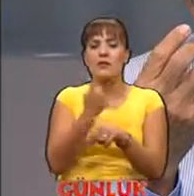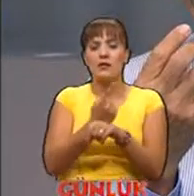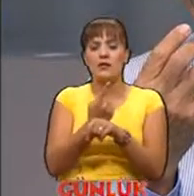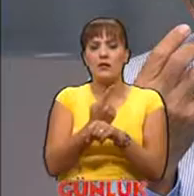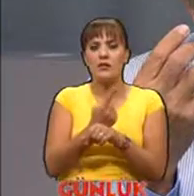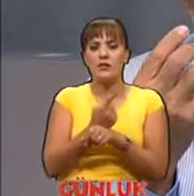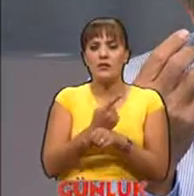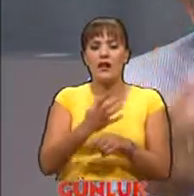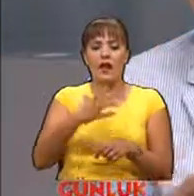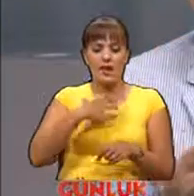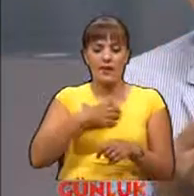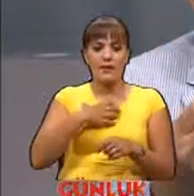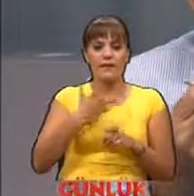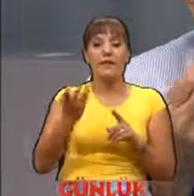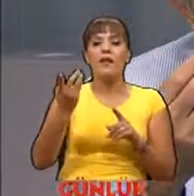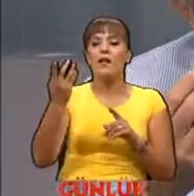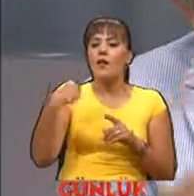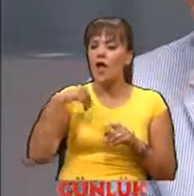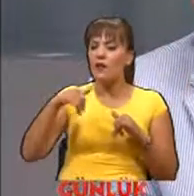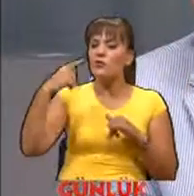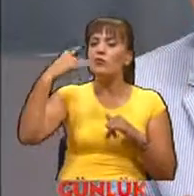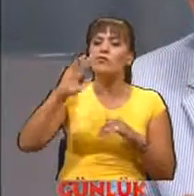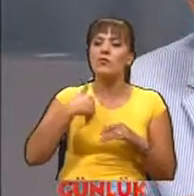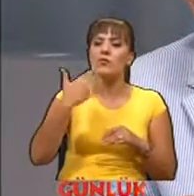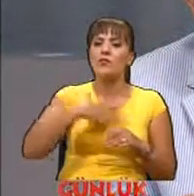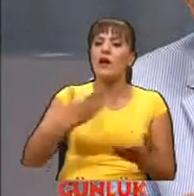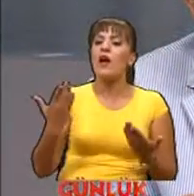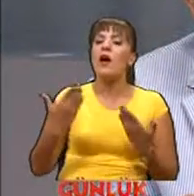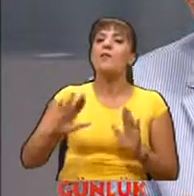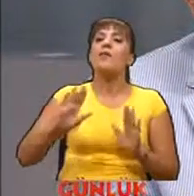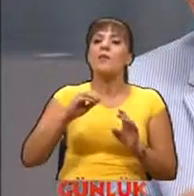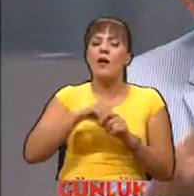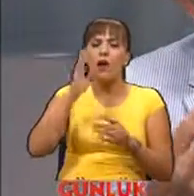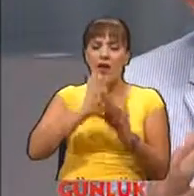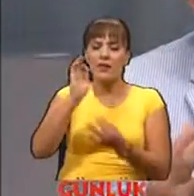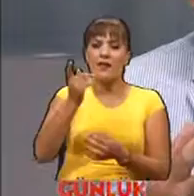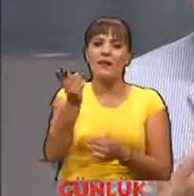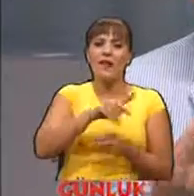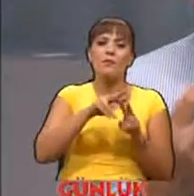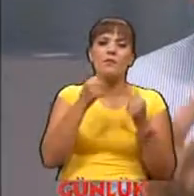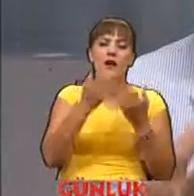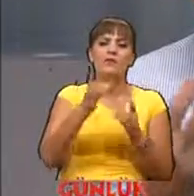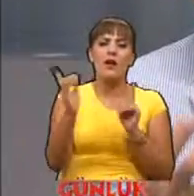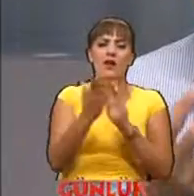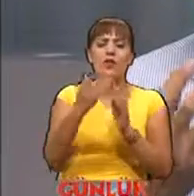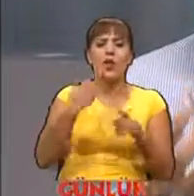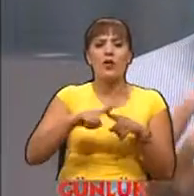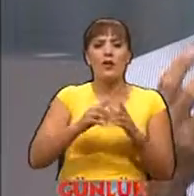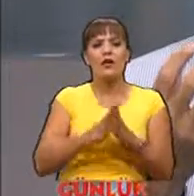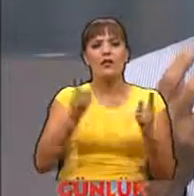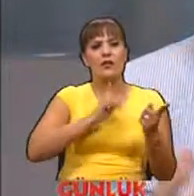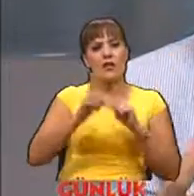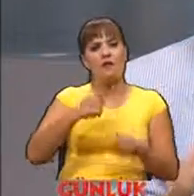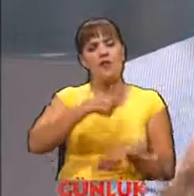birisi kendisine katılmayan, bu talebini kabul etmeyen diğer mirasçılara karşı ortaklığın